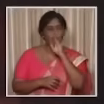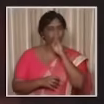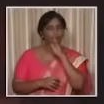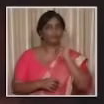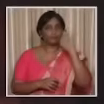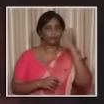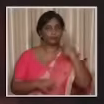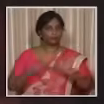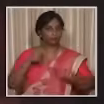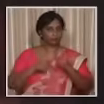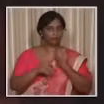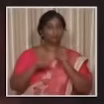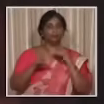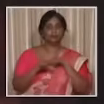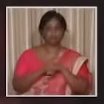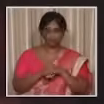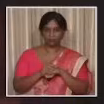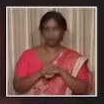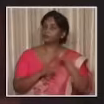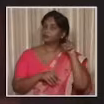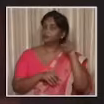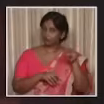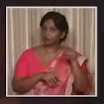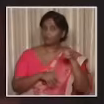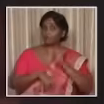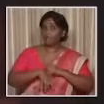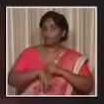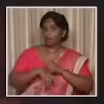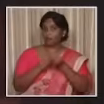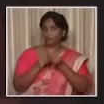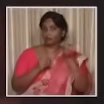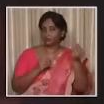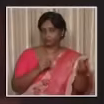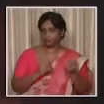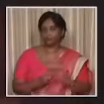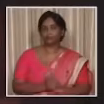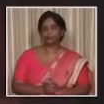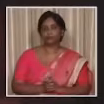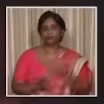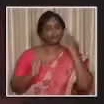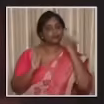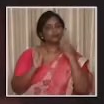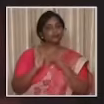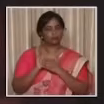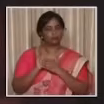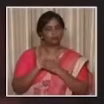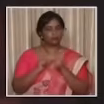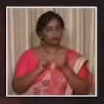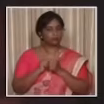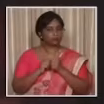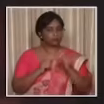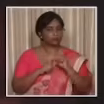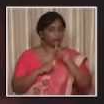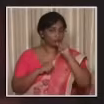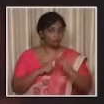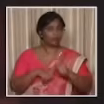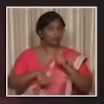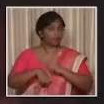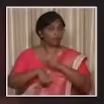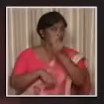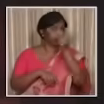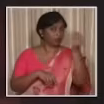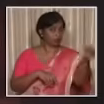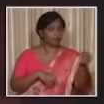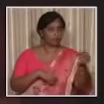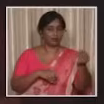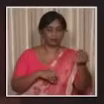මේ විවාදයට සහභාගී වන්නට එතුමට කාලය ලබා දෙන්න කියලා. ඒ පිළිබඳව ඔබතුමා කටයුතු කරලා අනිවාර්යයෙන්ම කාලය වෙන් කරලා